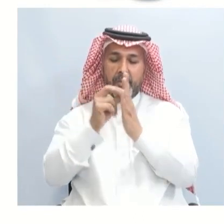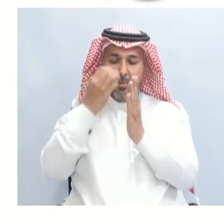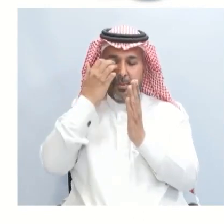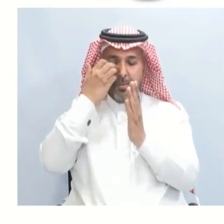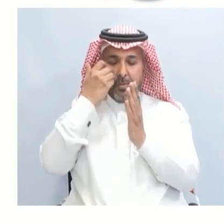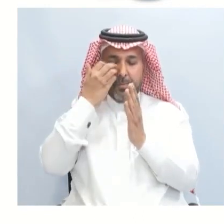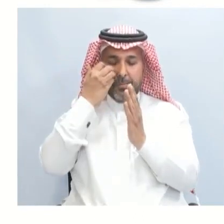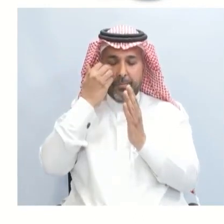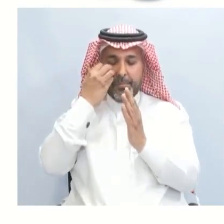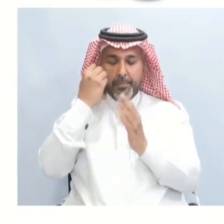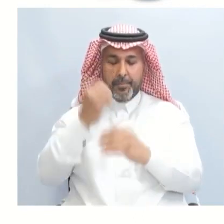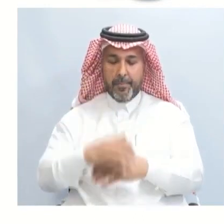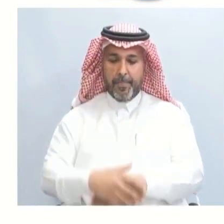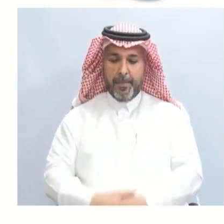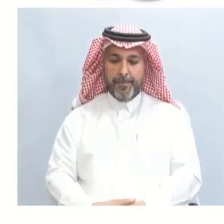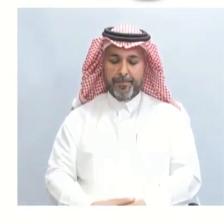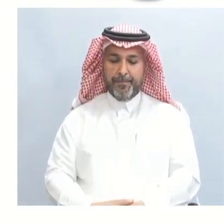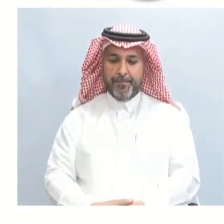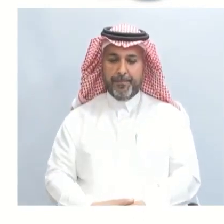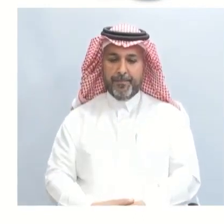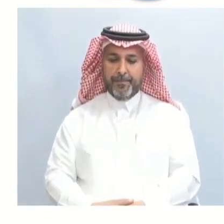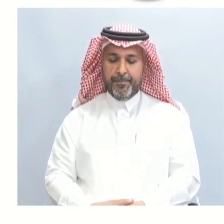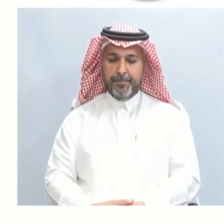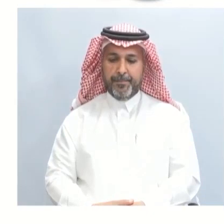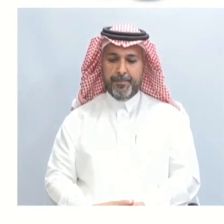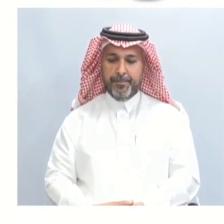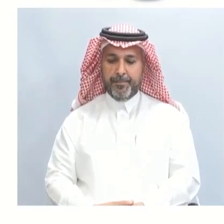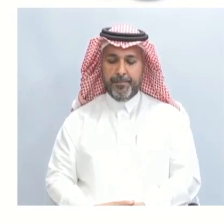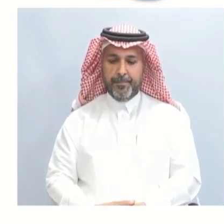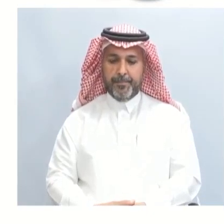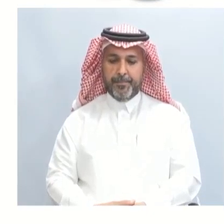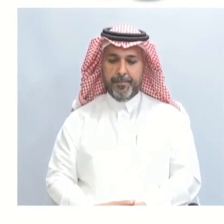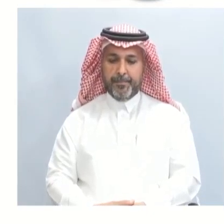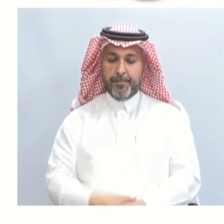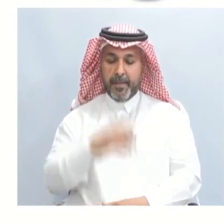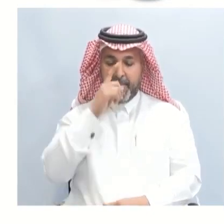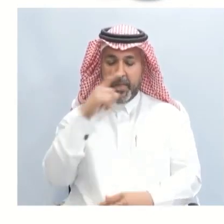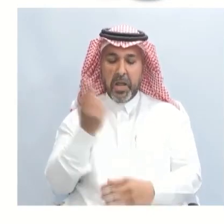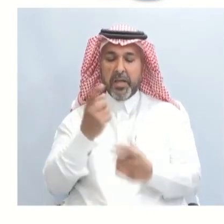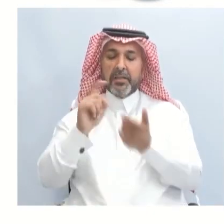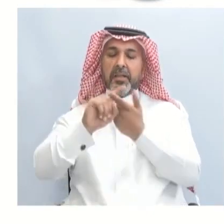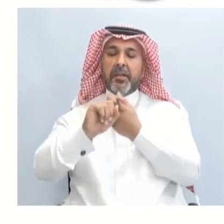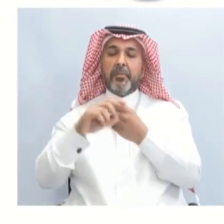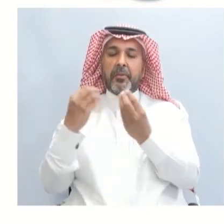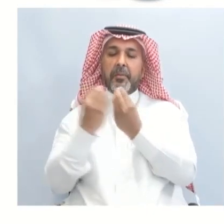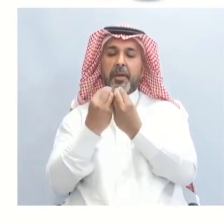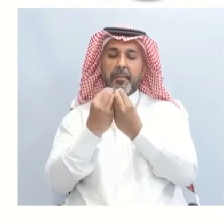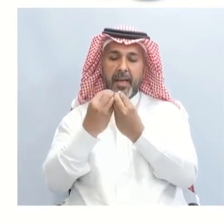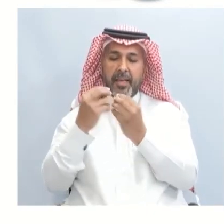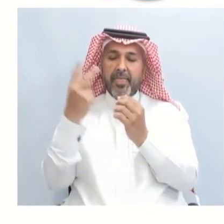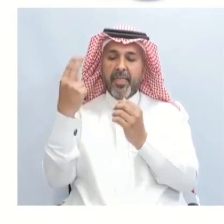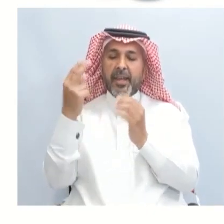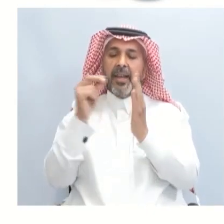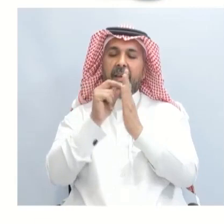لقانونه الرابع من دراسات كيبلر اتنبا ايضا انني ساست طيع ربط قانون كيبلر مع قانون نيوتن للجذب